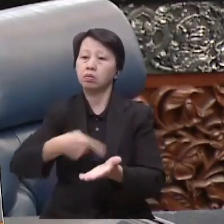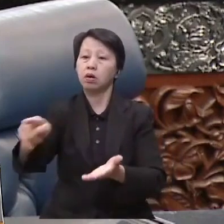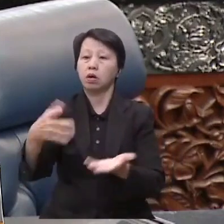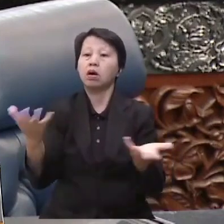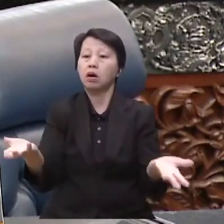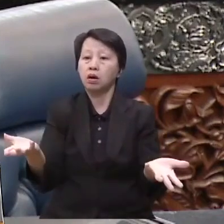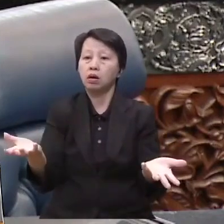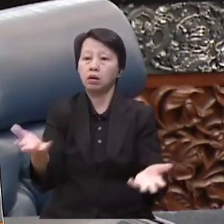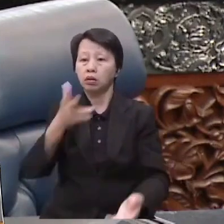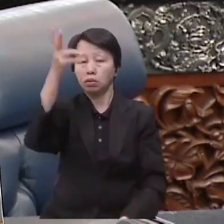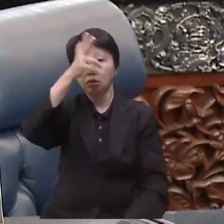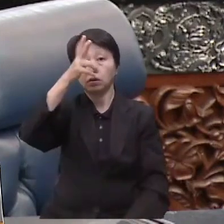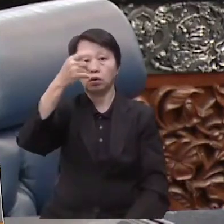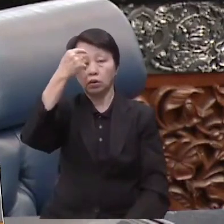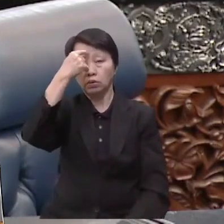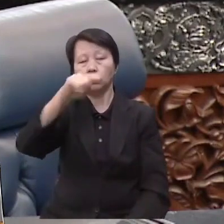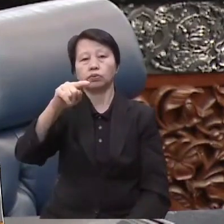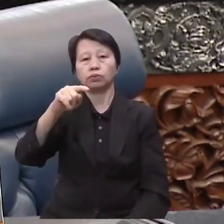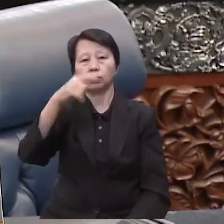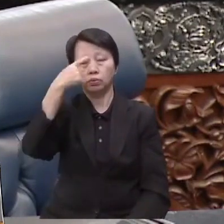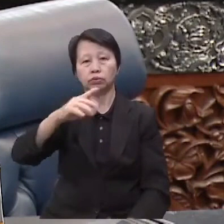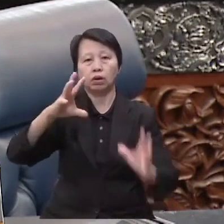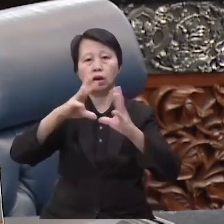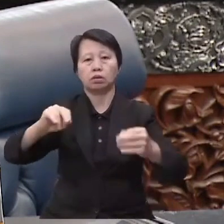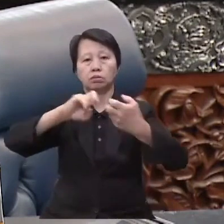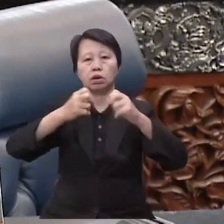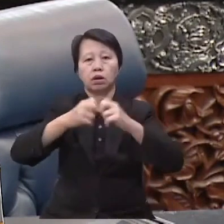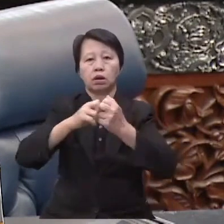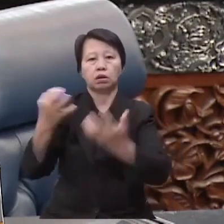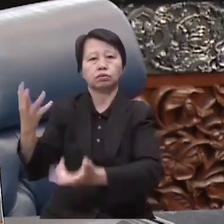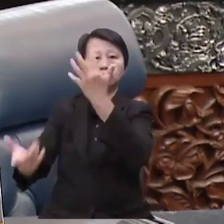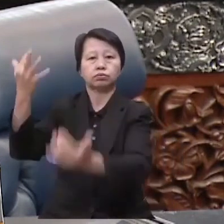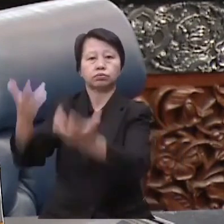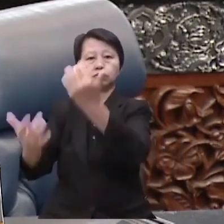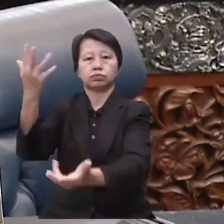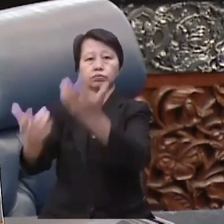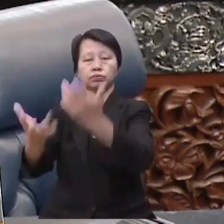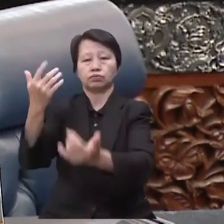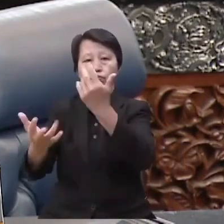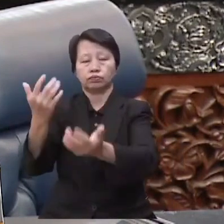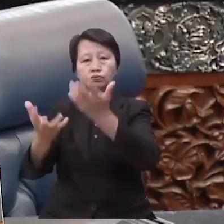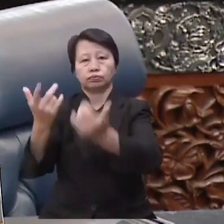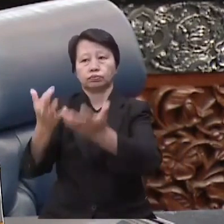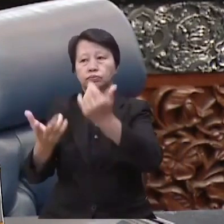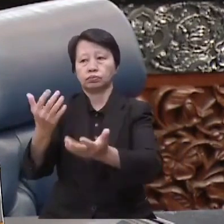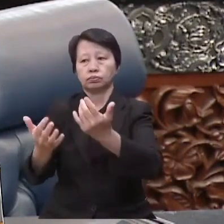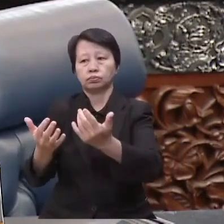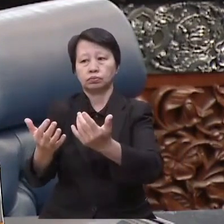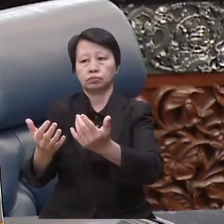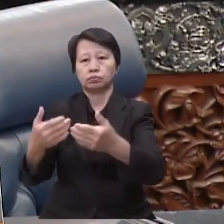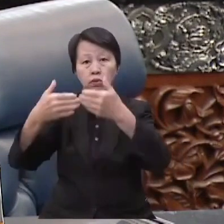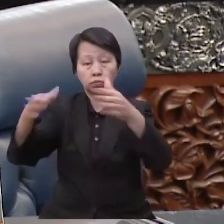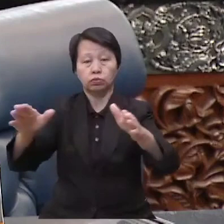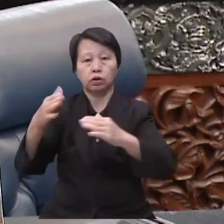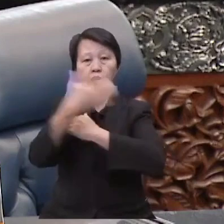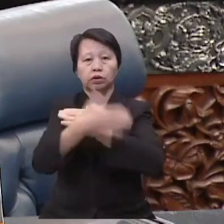pihak kerajaan untuk mengatasi masalah pembakaran pembakalan apa terbuka di